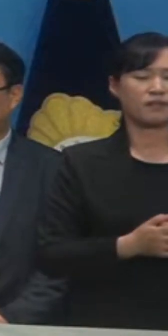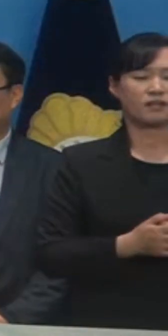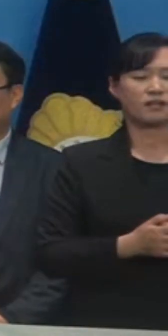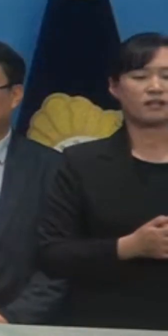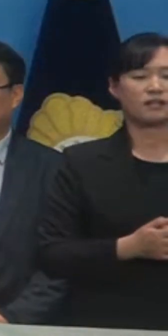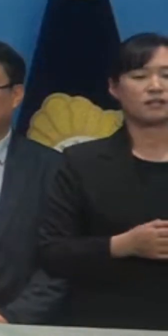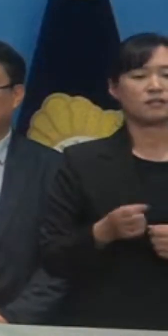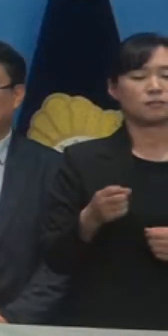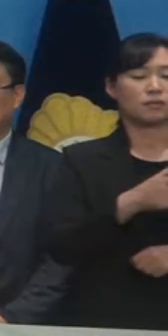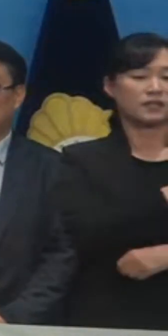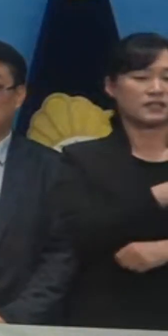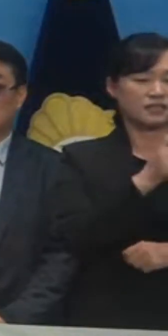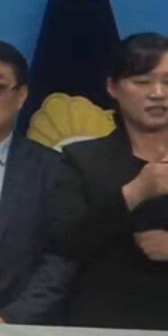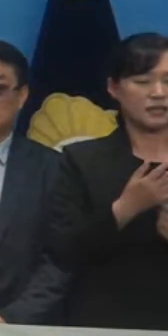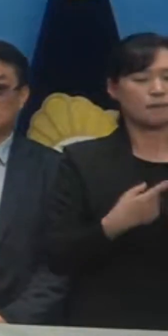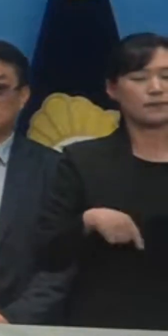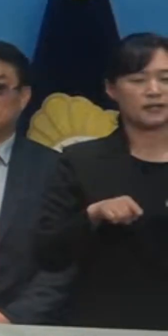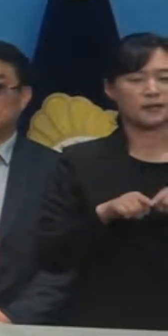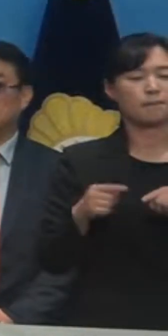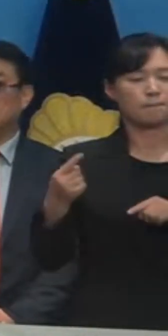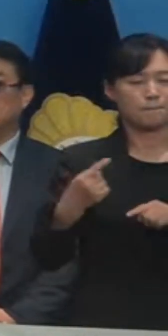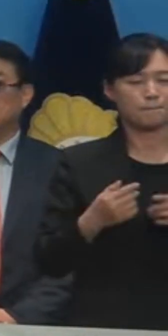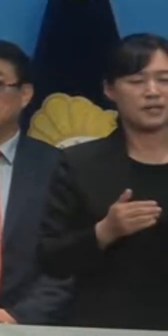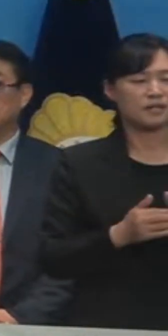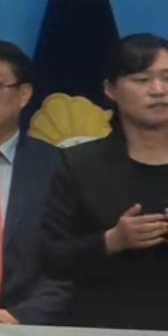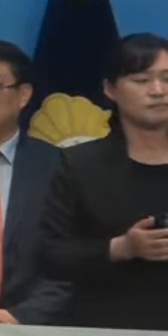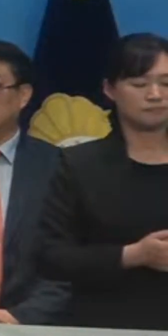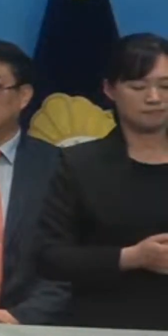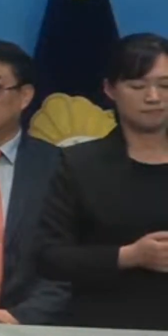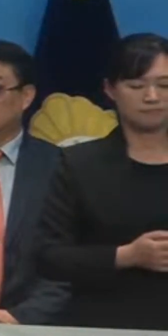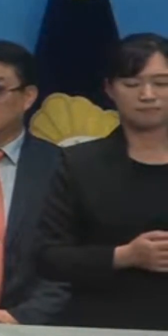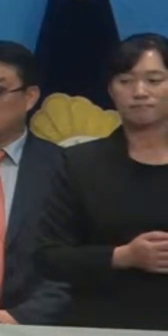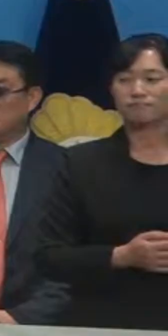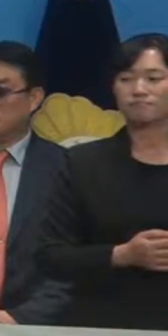김광현 이사장님과 함께 인사하시겠습니다. 네. 그러면